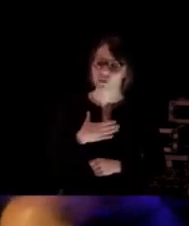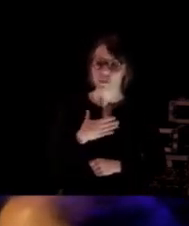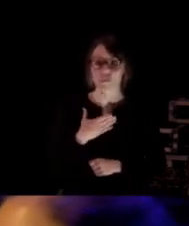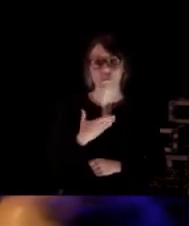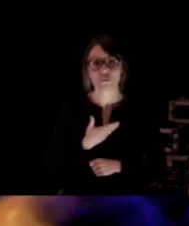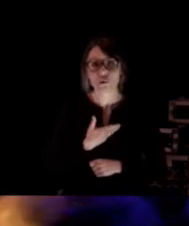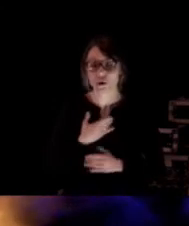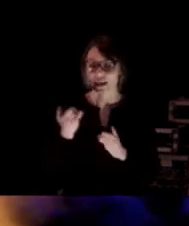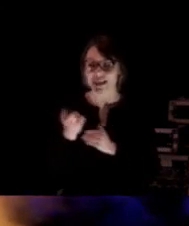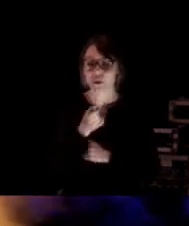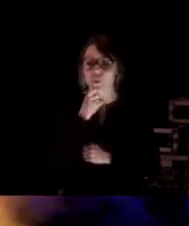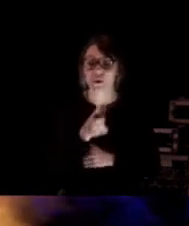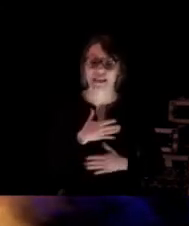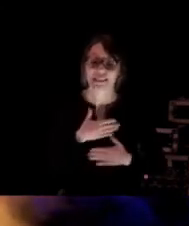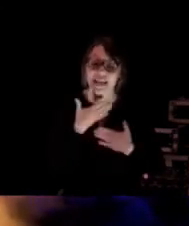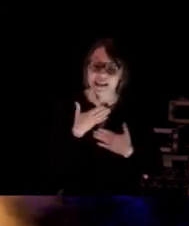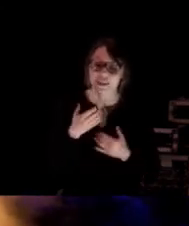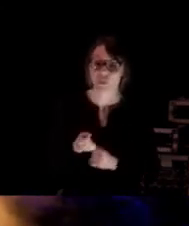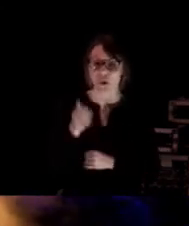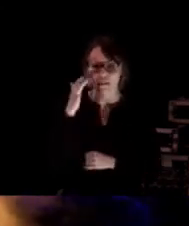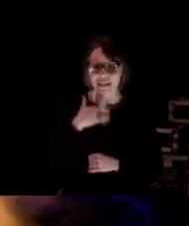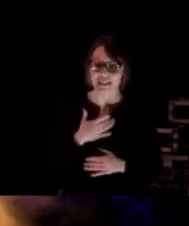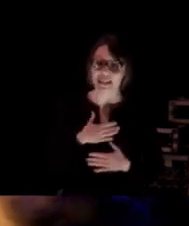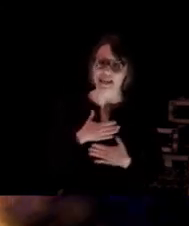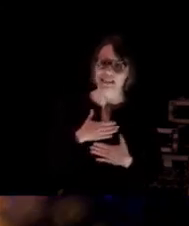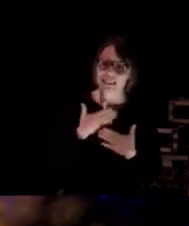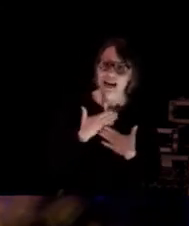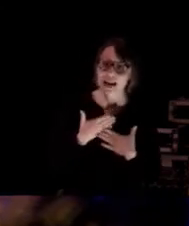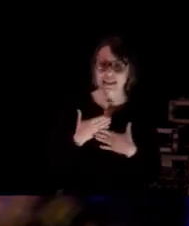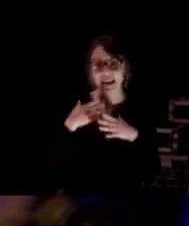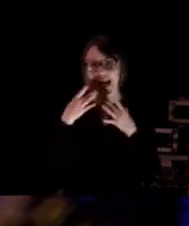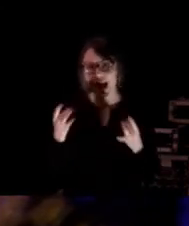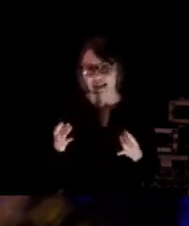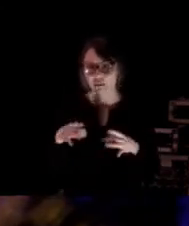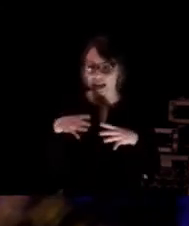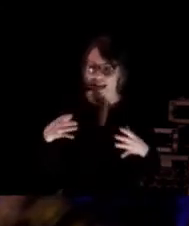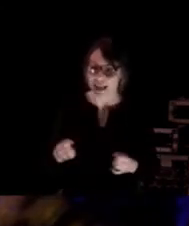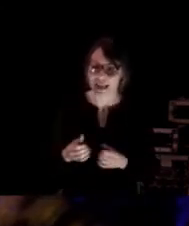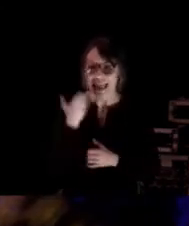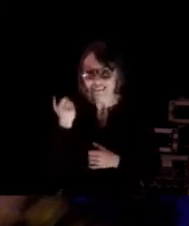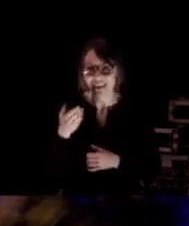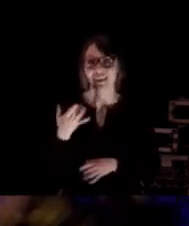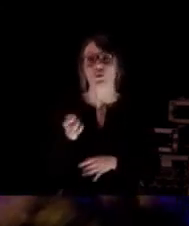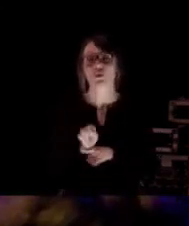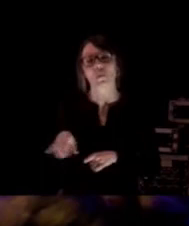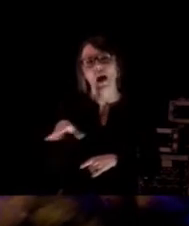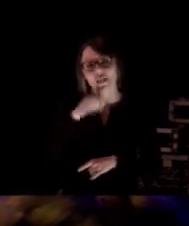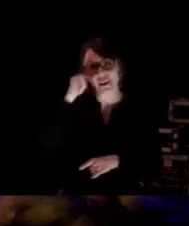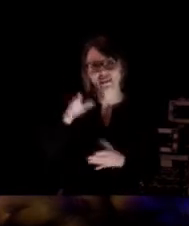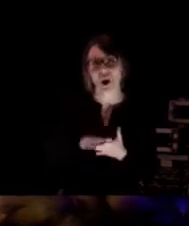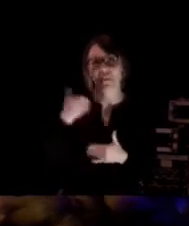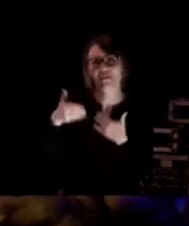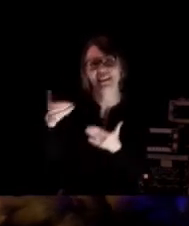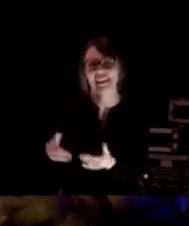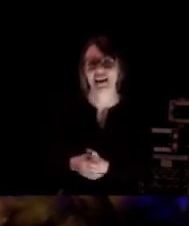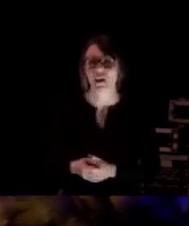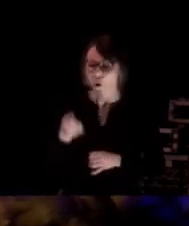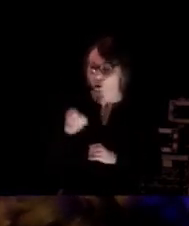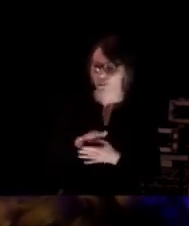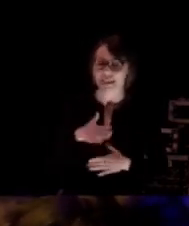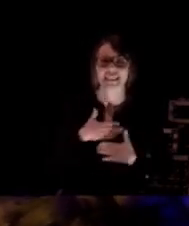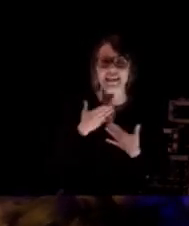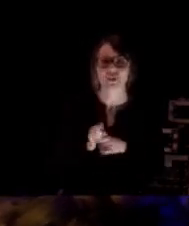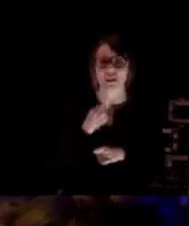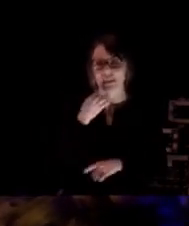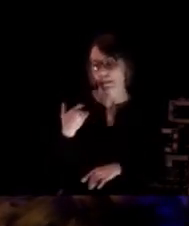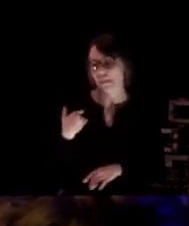ordet kjærlighet også. Man må bare tenke at det er kjær, det er ærlig og det er het, og det at det er et ord vi alle sammen kan ta med videre. Og jeg tenker det at jobber du med kjærlighet, som jeg